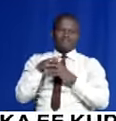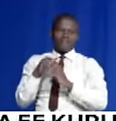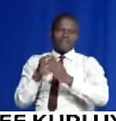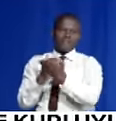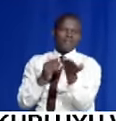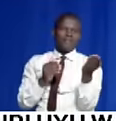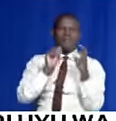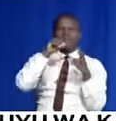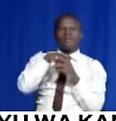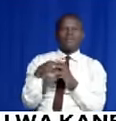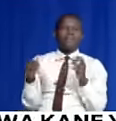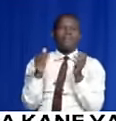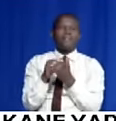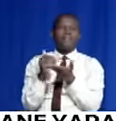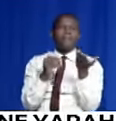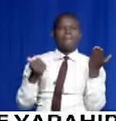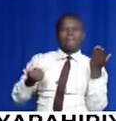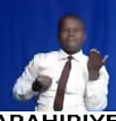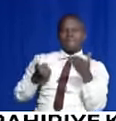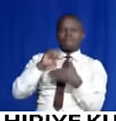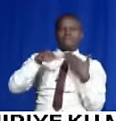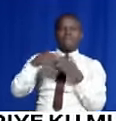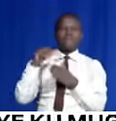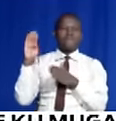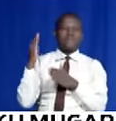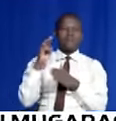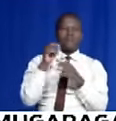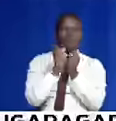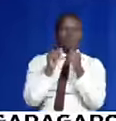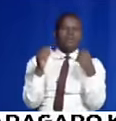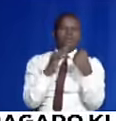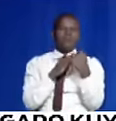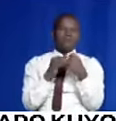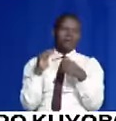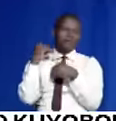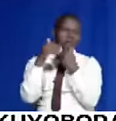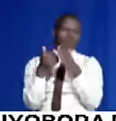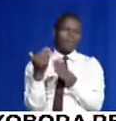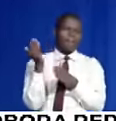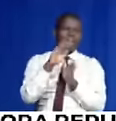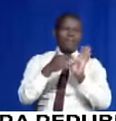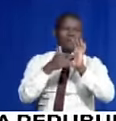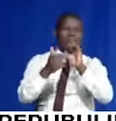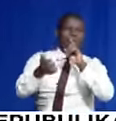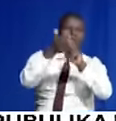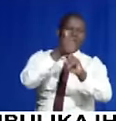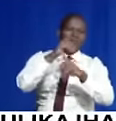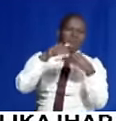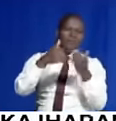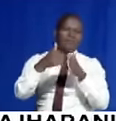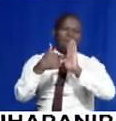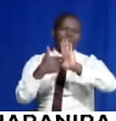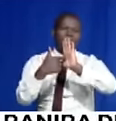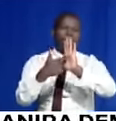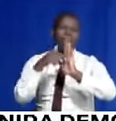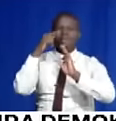ibiba bikubiyemo nta kindi nuko ba bakobwa babaye Nyampinga 2018 baragaruka bakerekana ibyo bagezeho bakagaruka